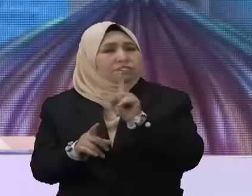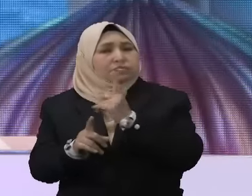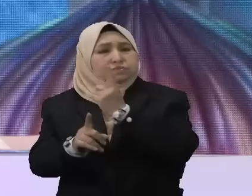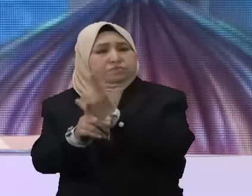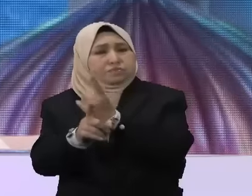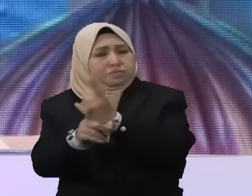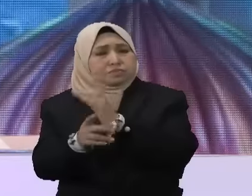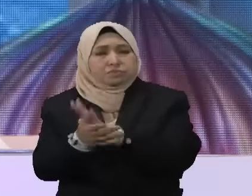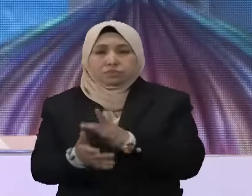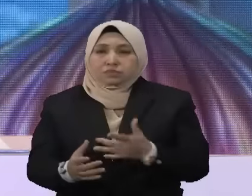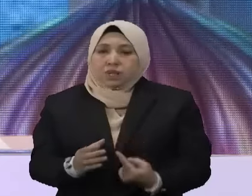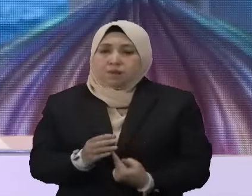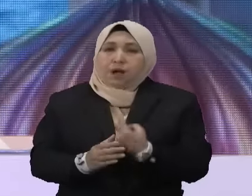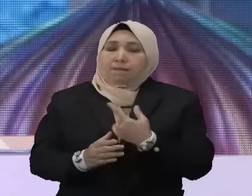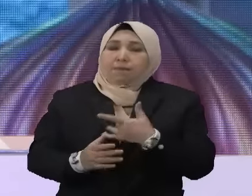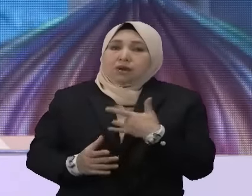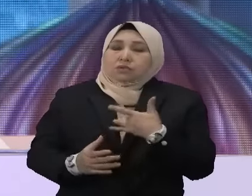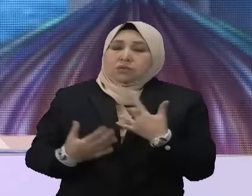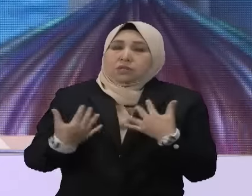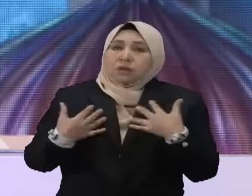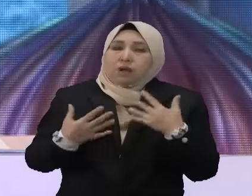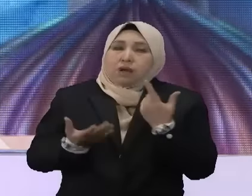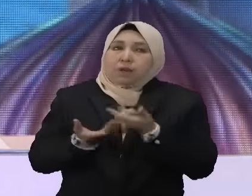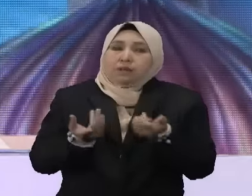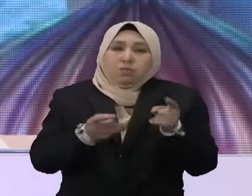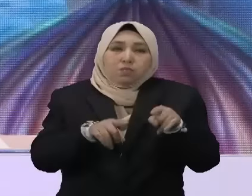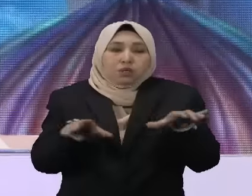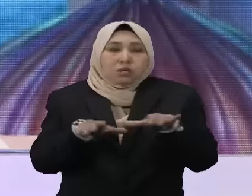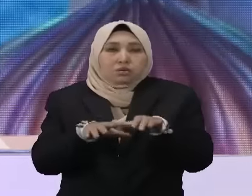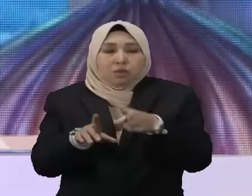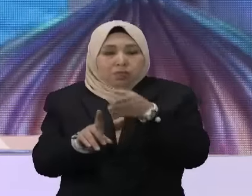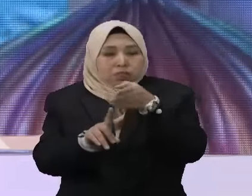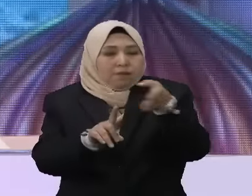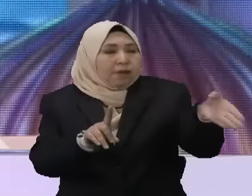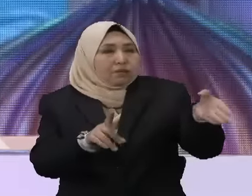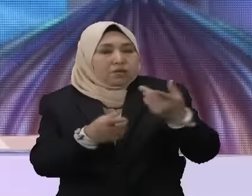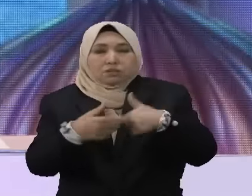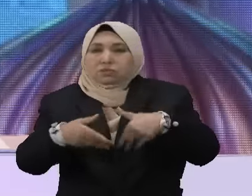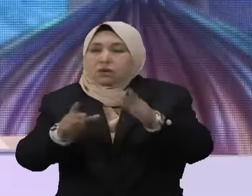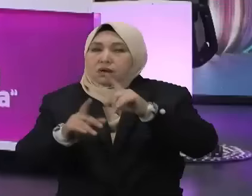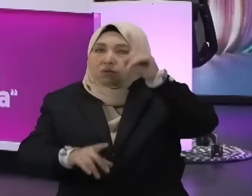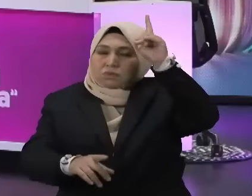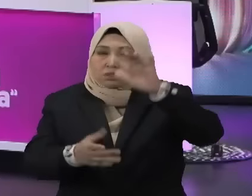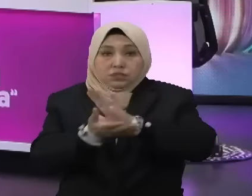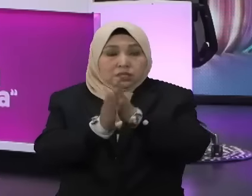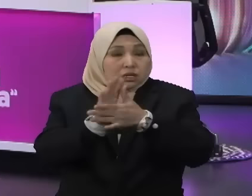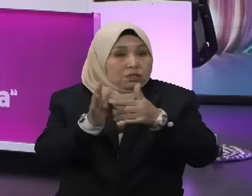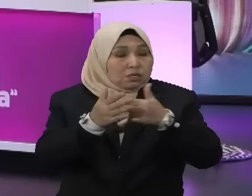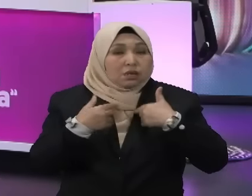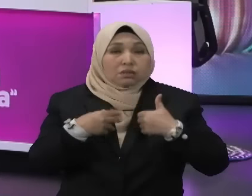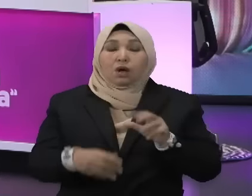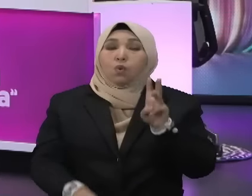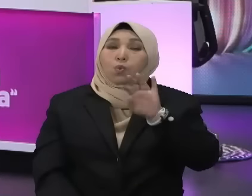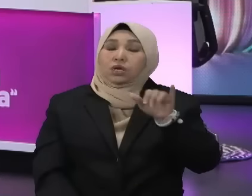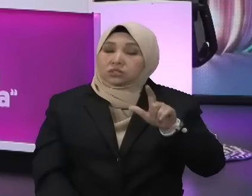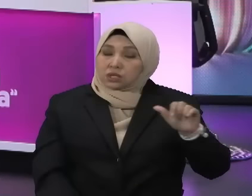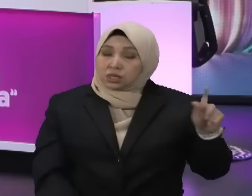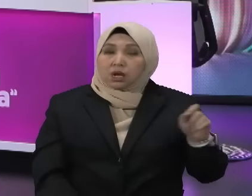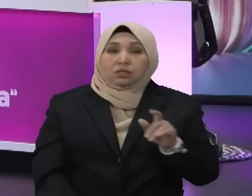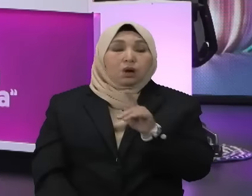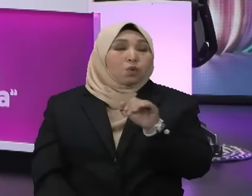timbul perasaan takut, kerana takut sekiranya apa yang dilakukan itu menyimpang daripada jalan Allah SWT. Ya, jadi ini adalah maksud wajilat qulubuhum,